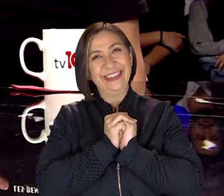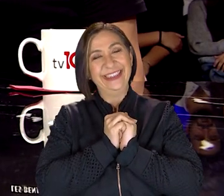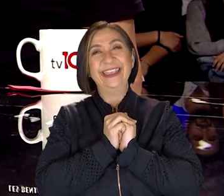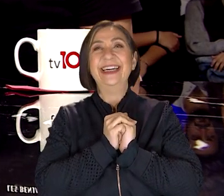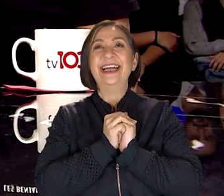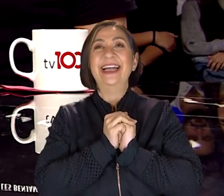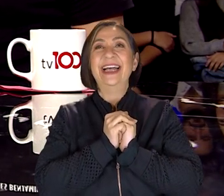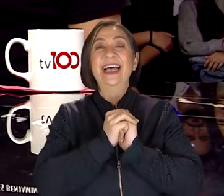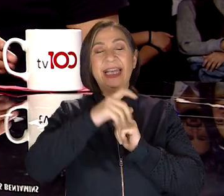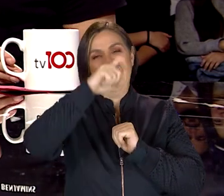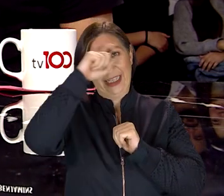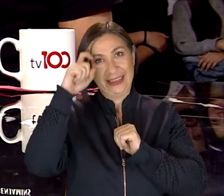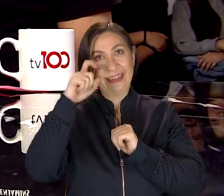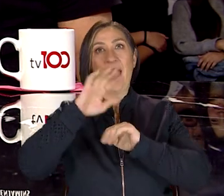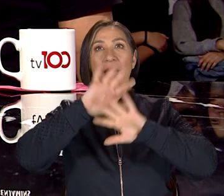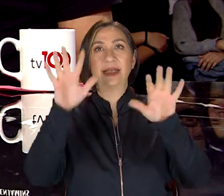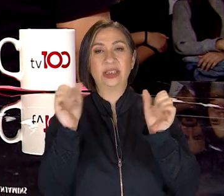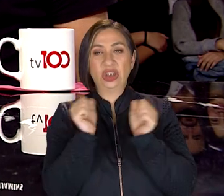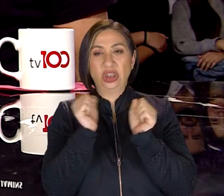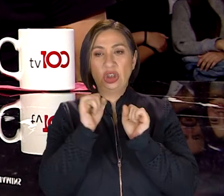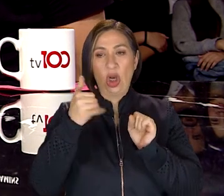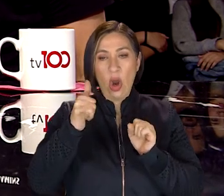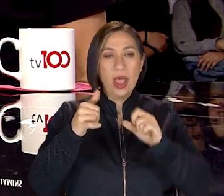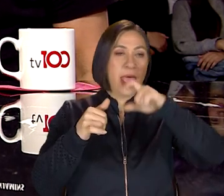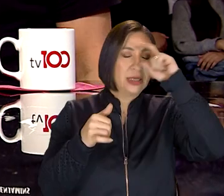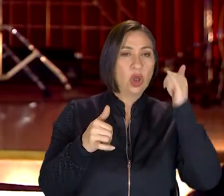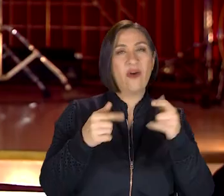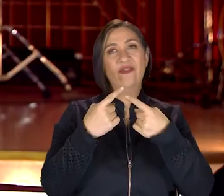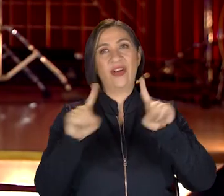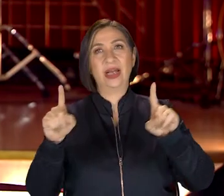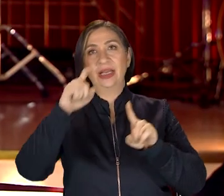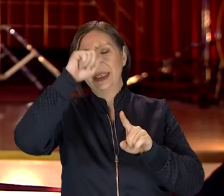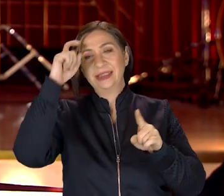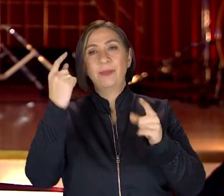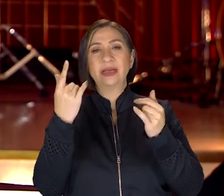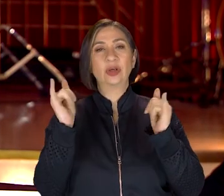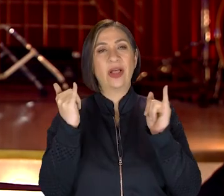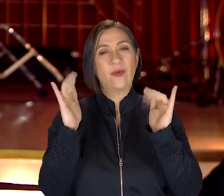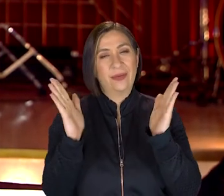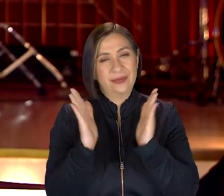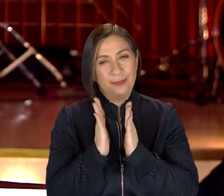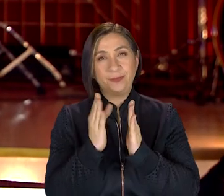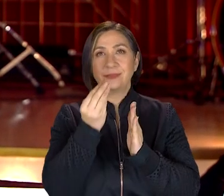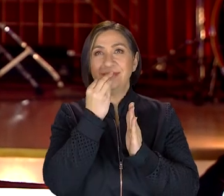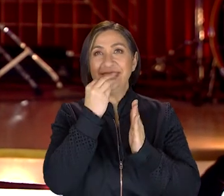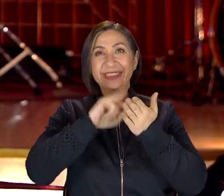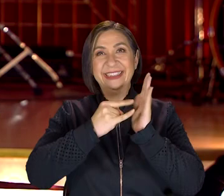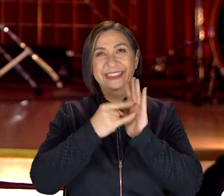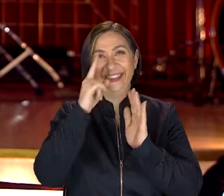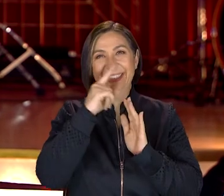söyleyeceğim sana. Şimdi yazları herkesin kış kilosu, yaz kilosu biraz farklıdır. Yazın biraz daha süzülürsün. Öyle yediklerinden mi? Dolayı.